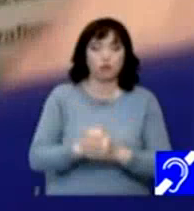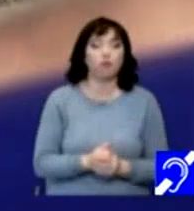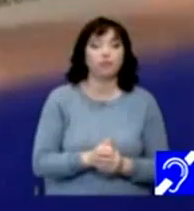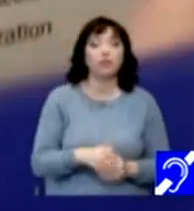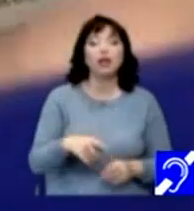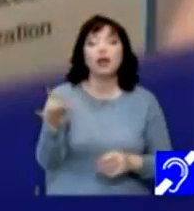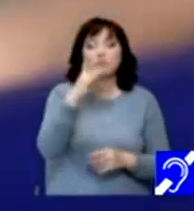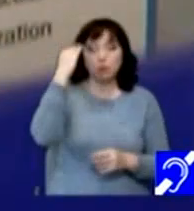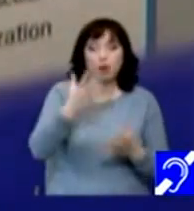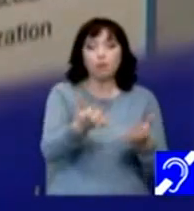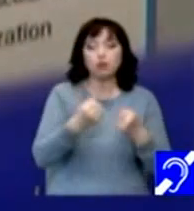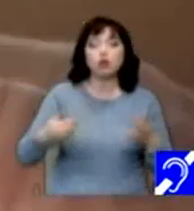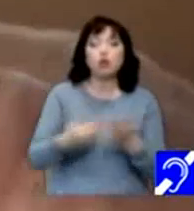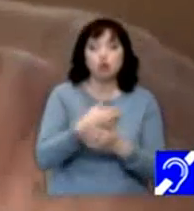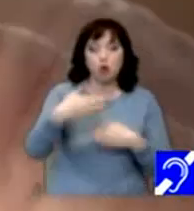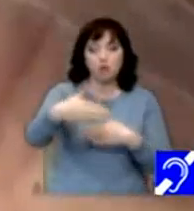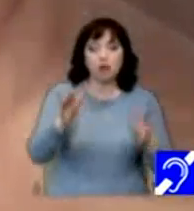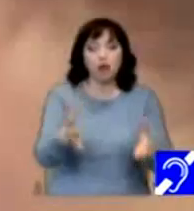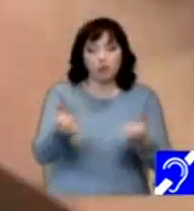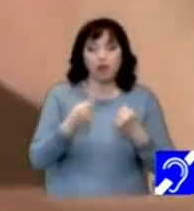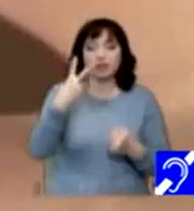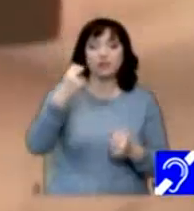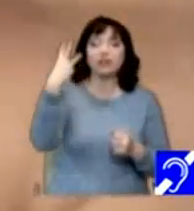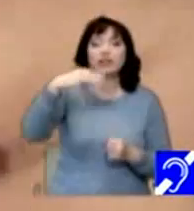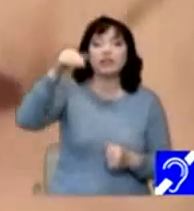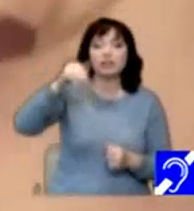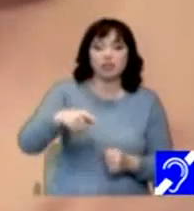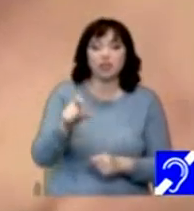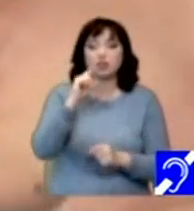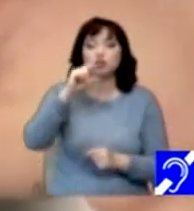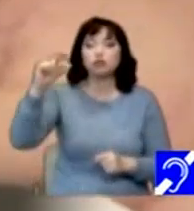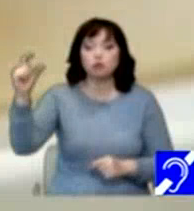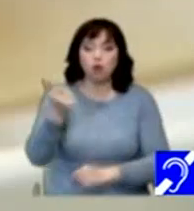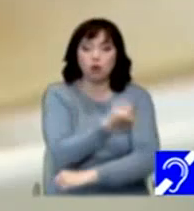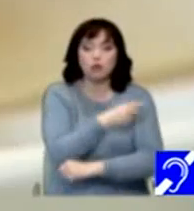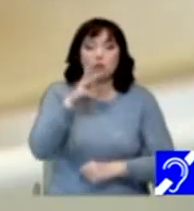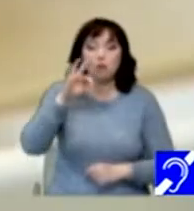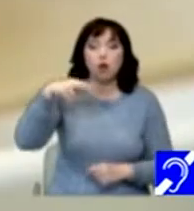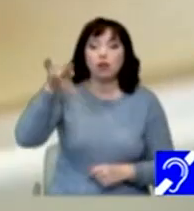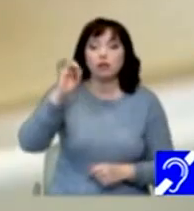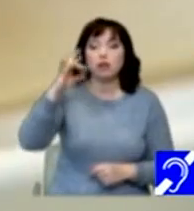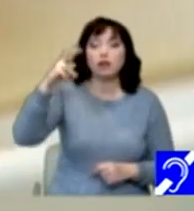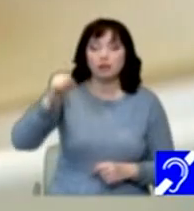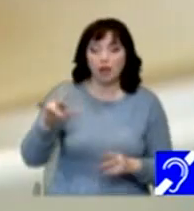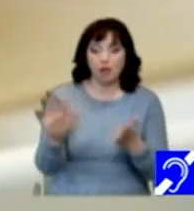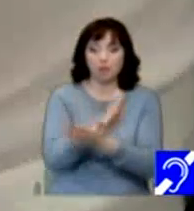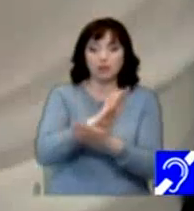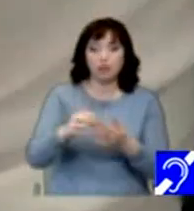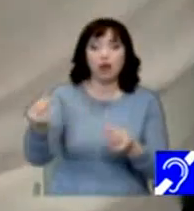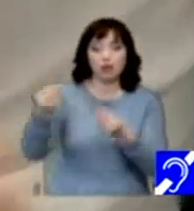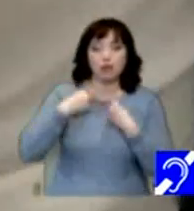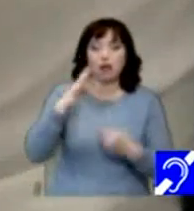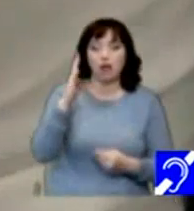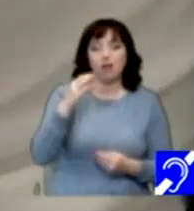Republica Moldova a recepționat un nou lot de peste 230.000 de doze de vaccin Moderna, oferit gratuit de Franța prin intermediul